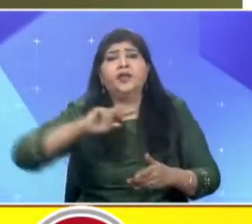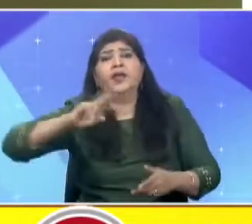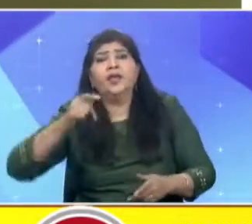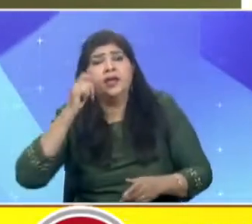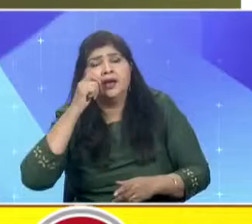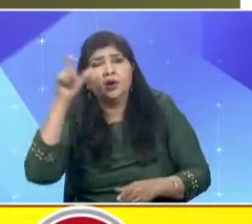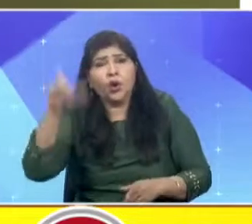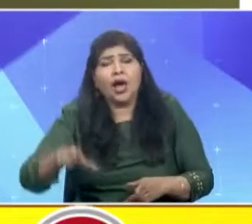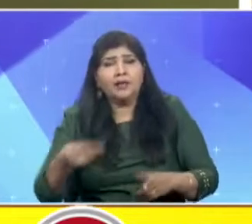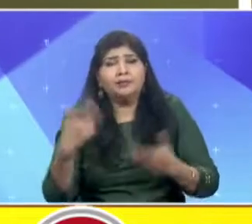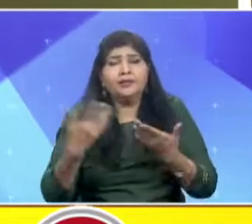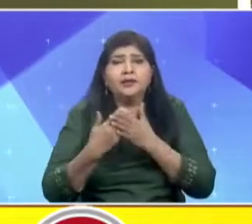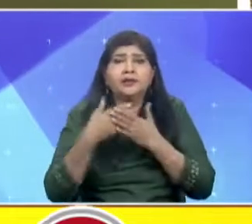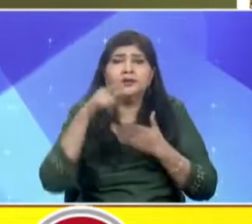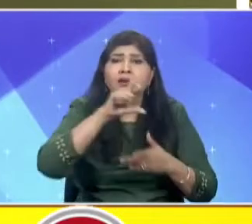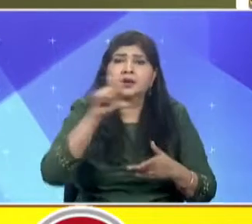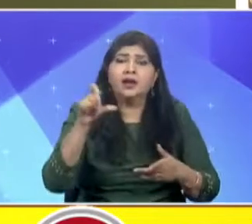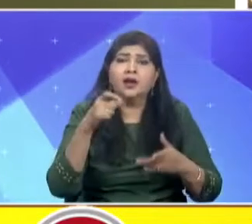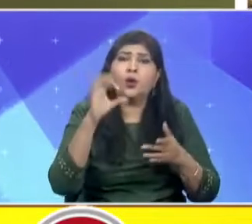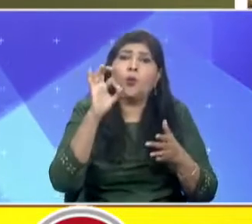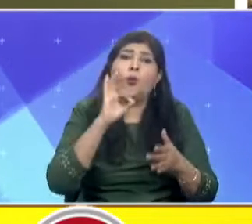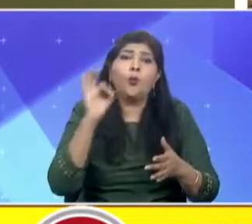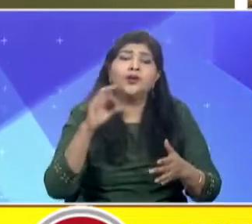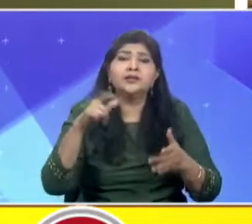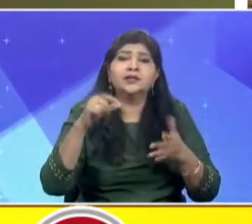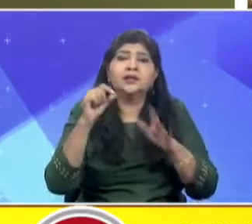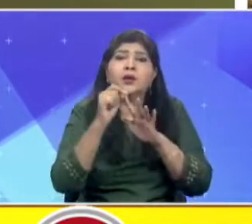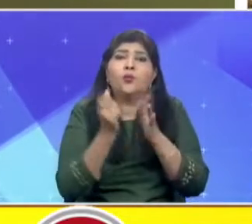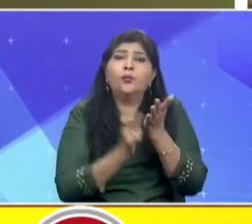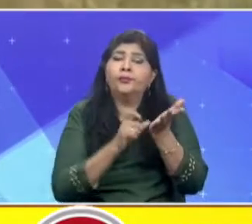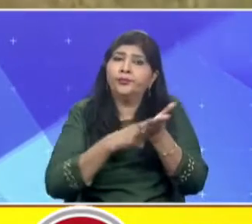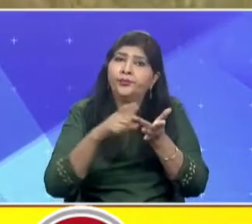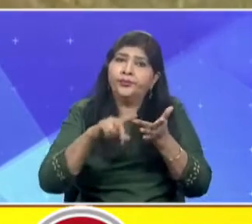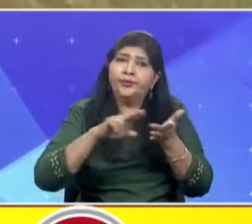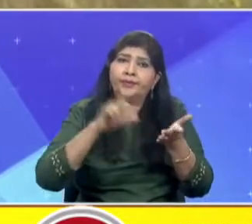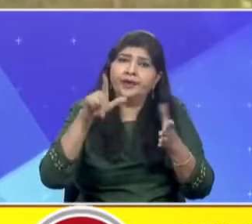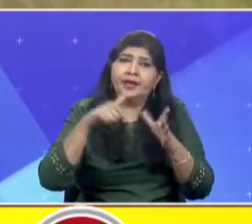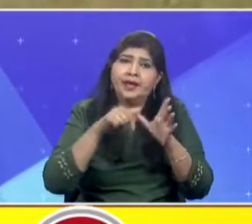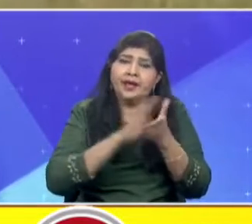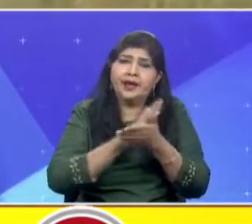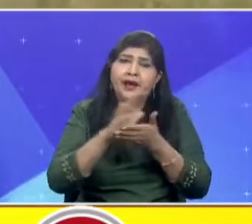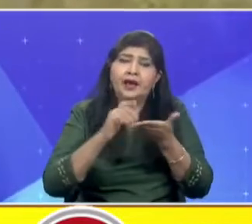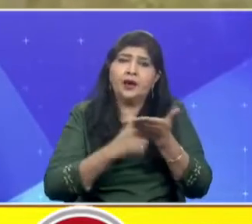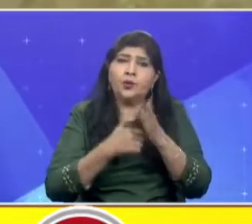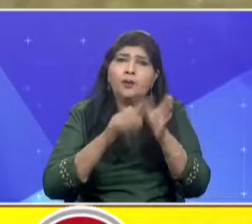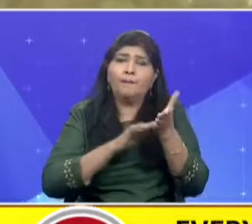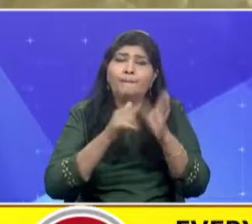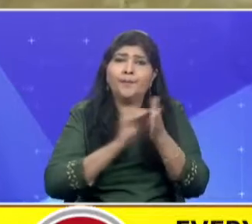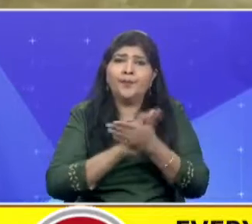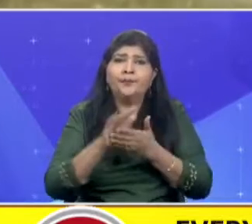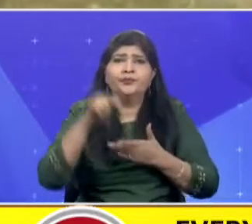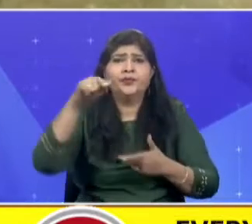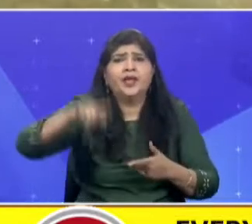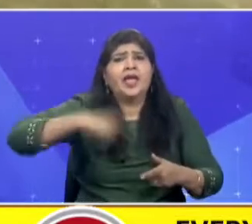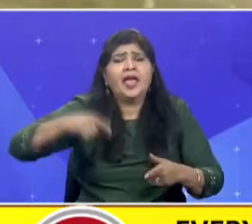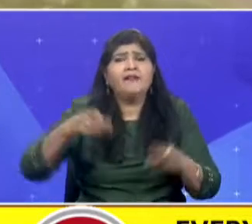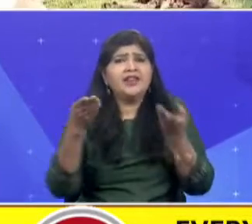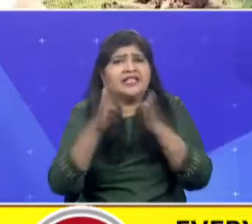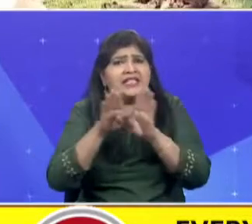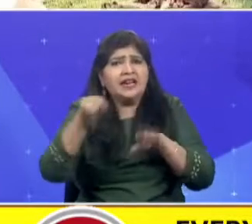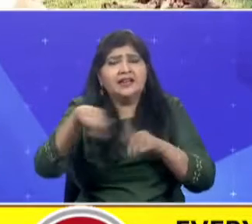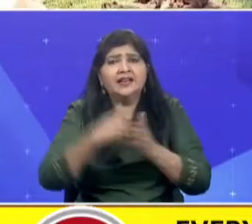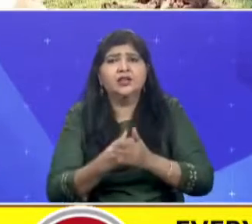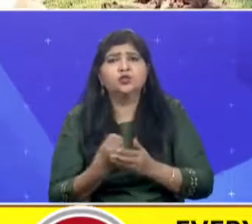और स्वच्छाग्रही हैं ओडिशा में पुरी के राहुल महाराणा। राहुल हर रविवार